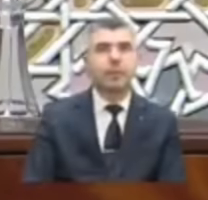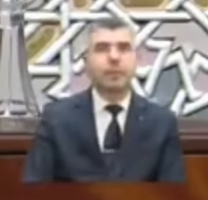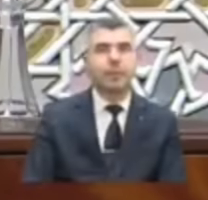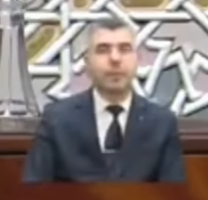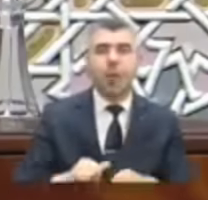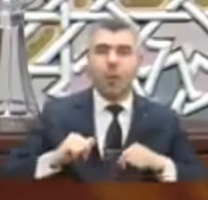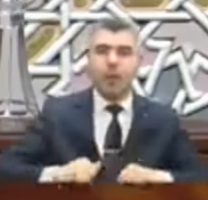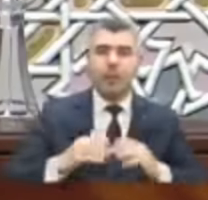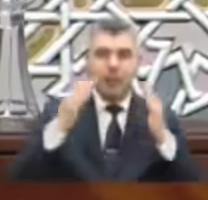الثقافه